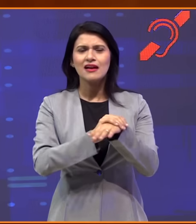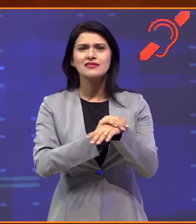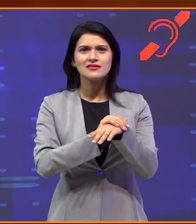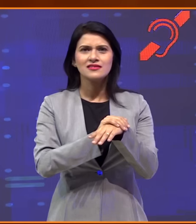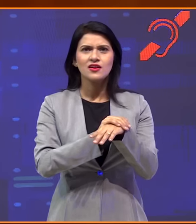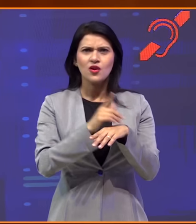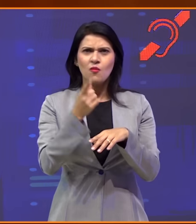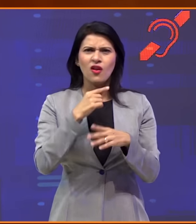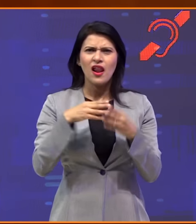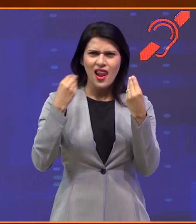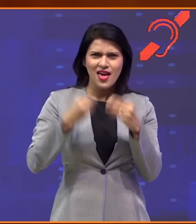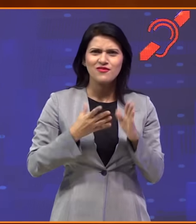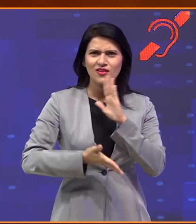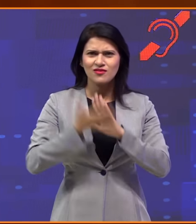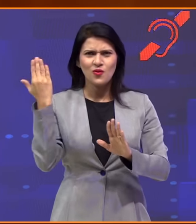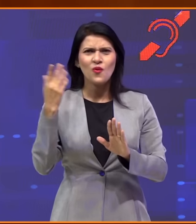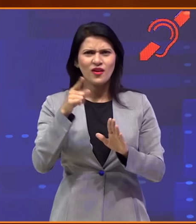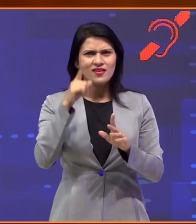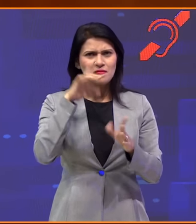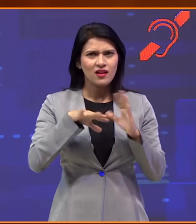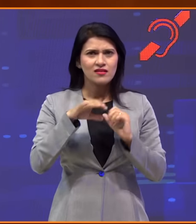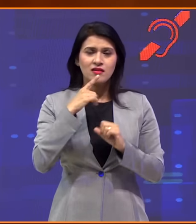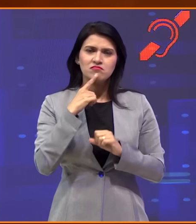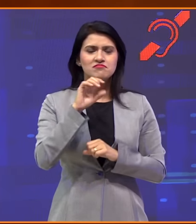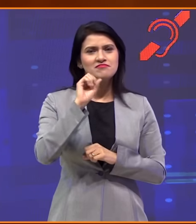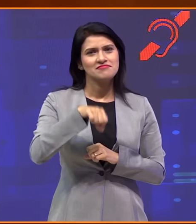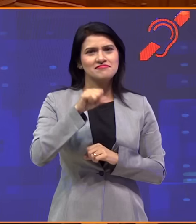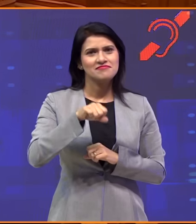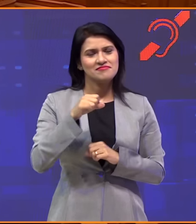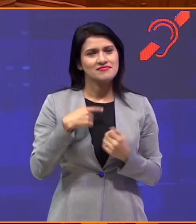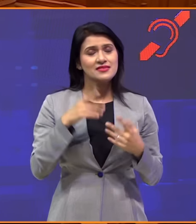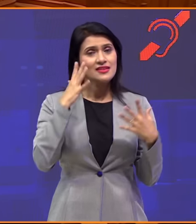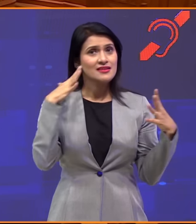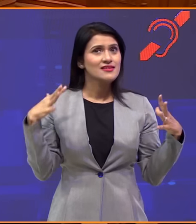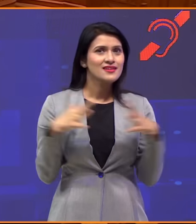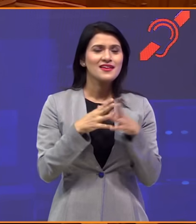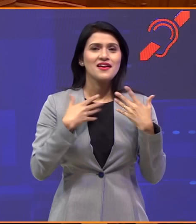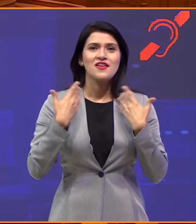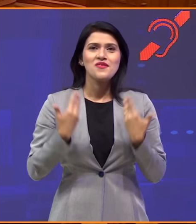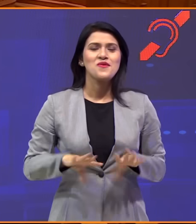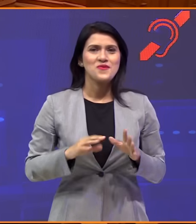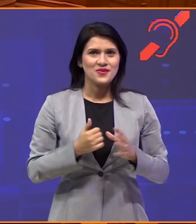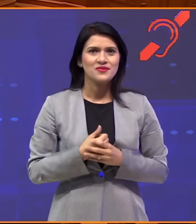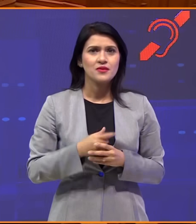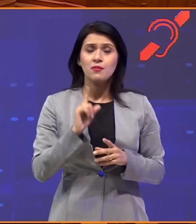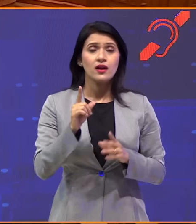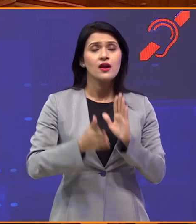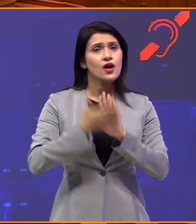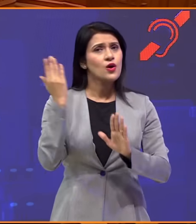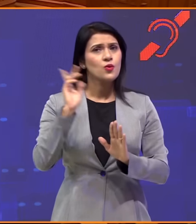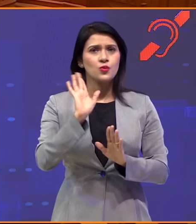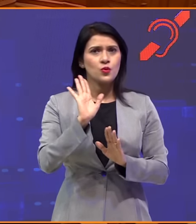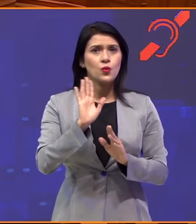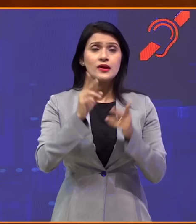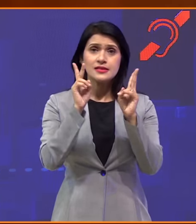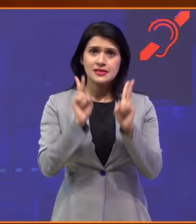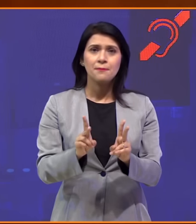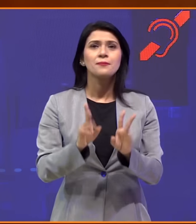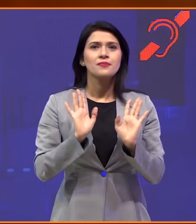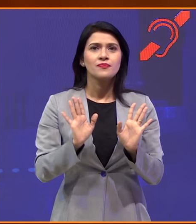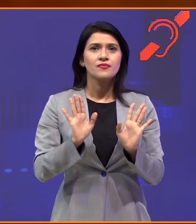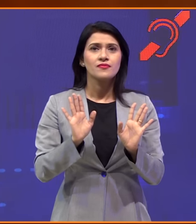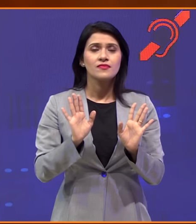शहर छोड़ के जाना चाह रहे हो जो कि बात सच है लेकिन जाना मत तुम ऐसे एक्टर हो